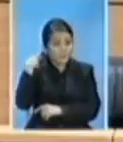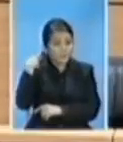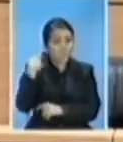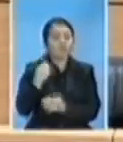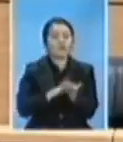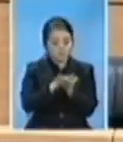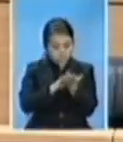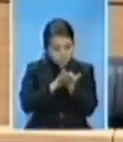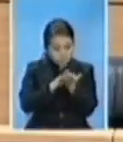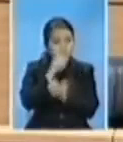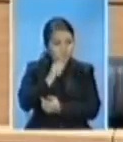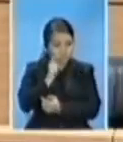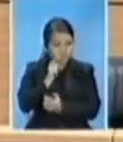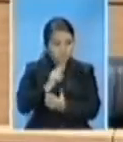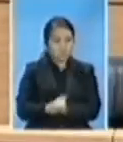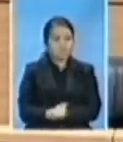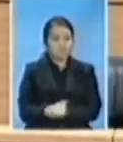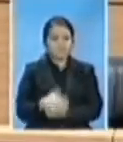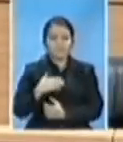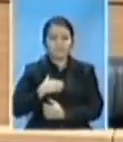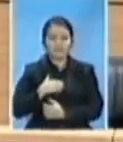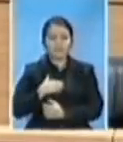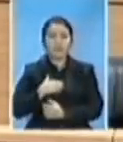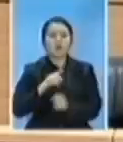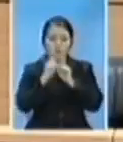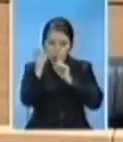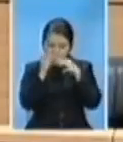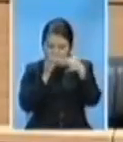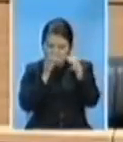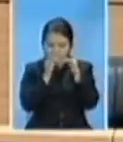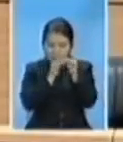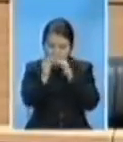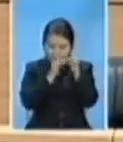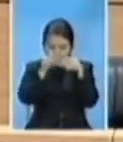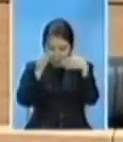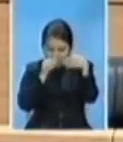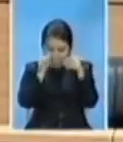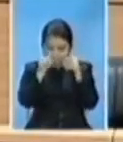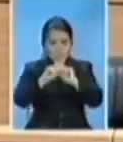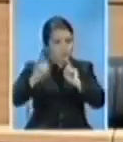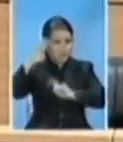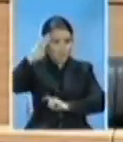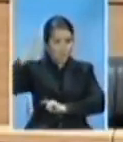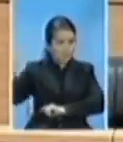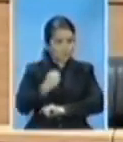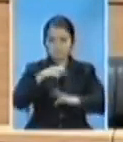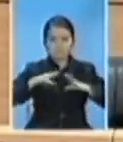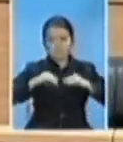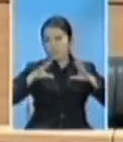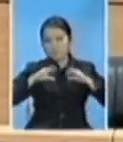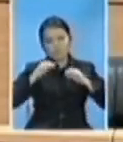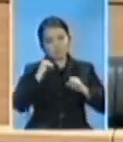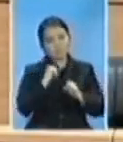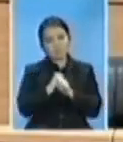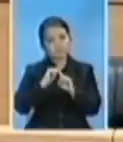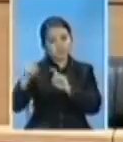ต้องขออภัยจริงๆนะผมเนี่ยครับพยายามจะประนีประนอมปรองดองที่สุดแต่ถ้าเรื่องเผด็จการนี่ผมยอมไม่ได้ไม่ว่าเมื่อ